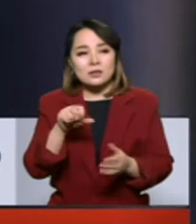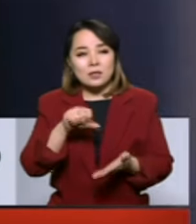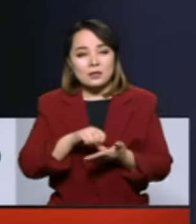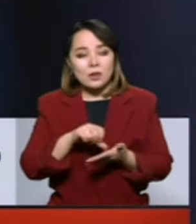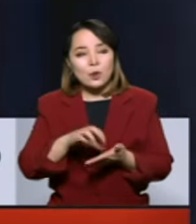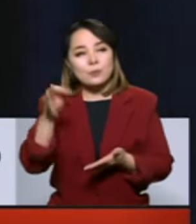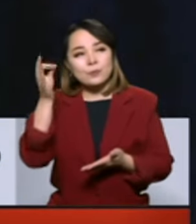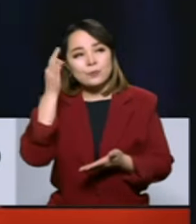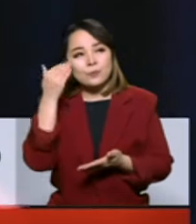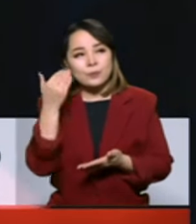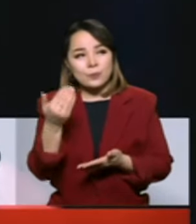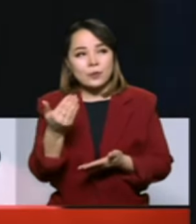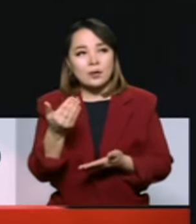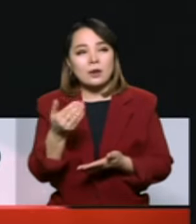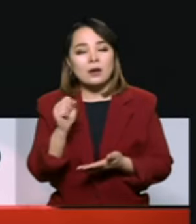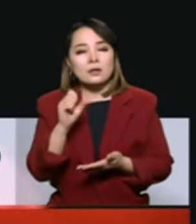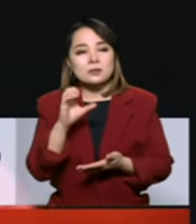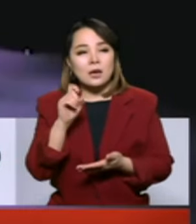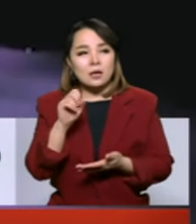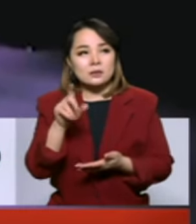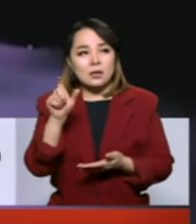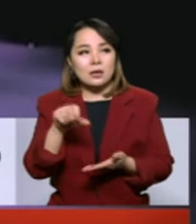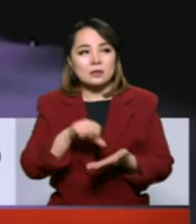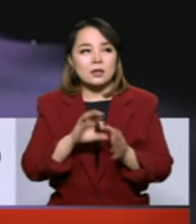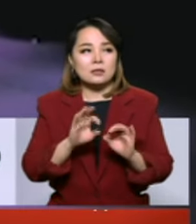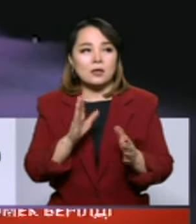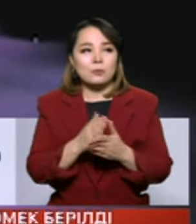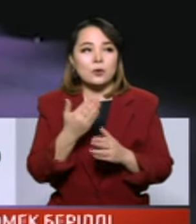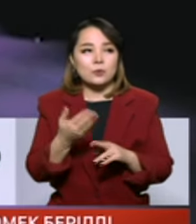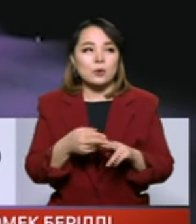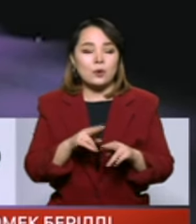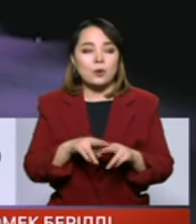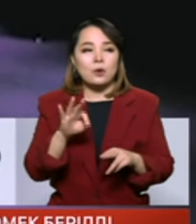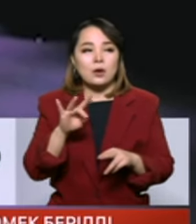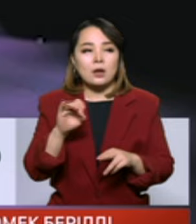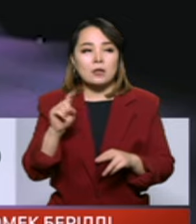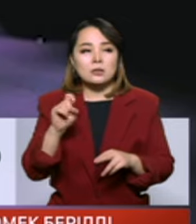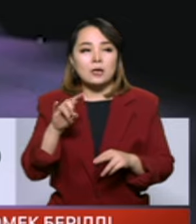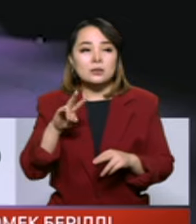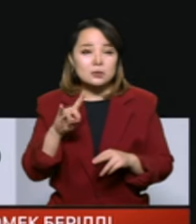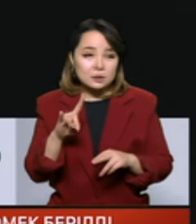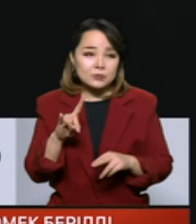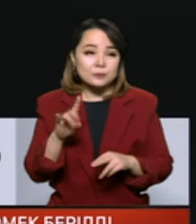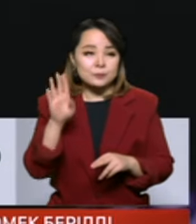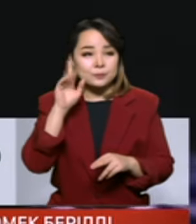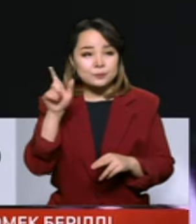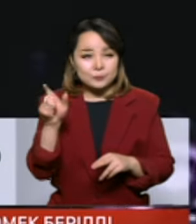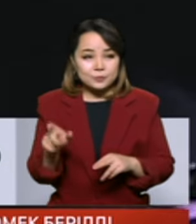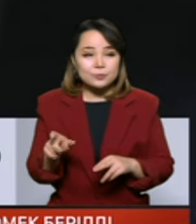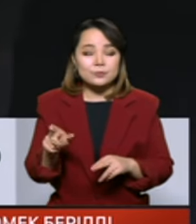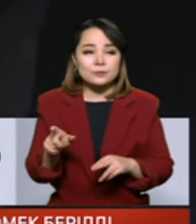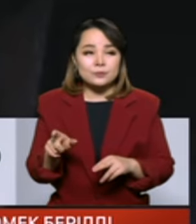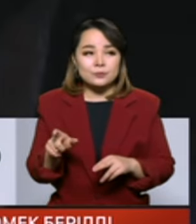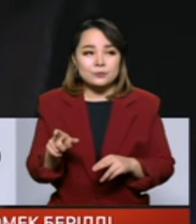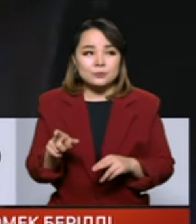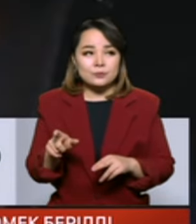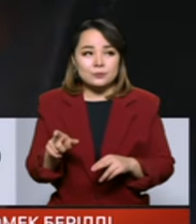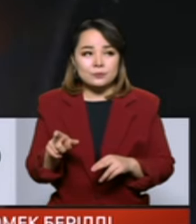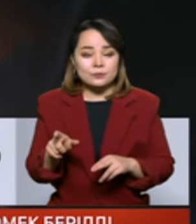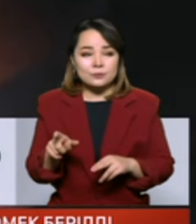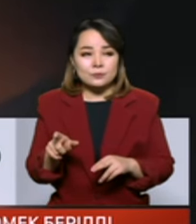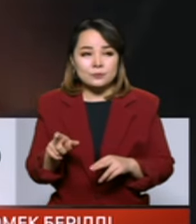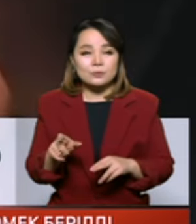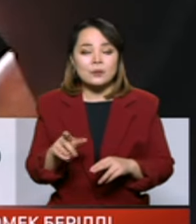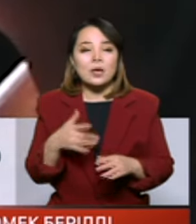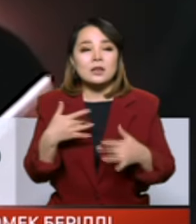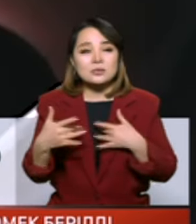келіп, Асхат ағайымызға айтады екен. Мына Оразал деген балаң